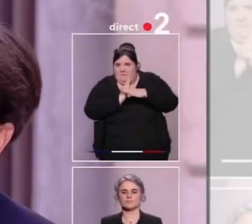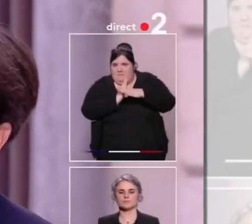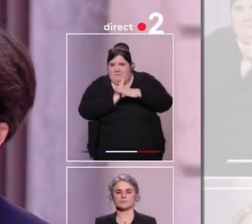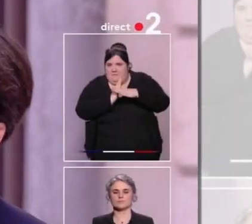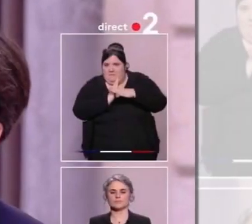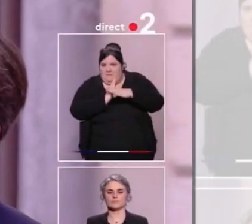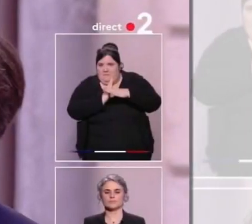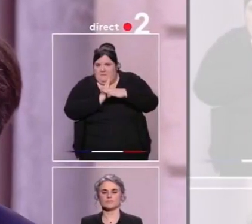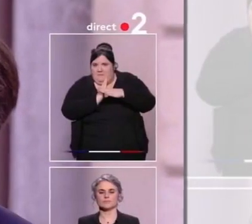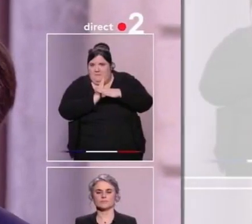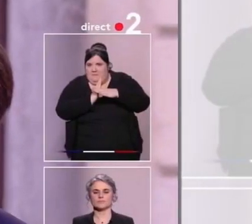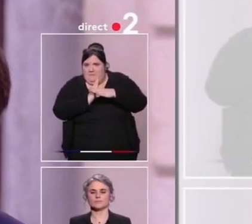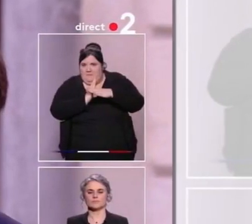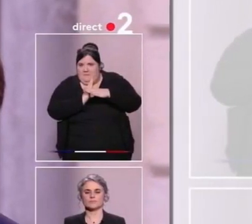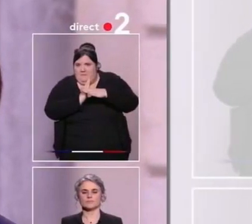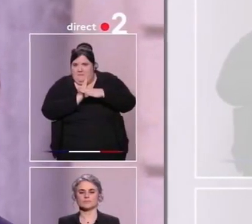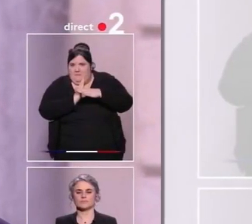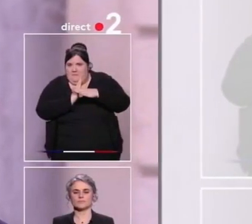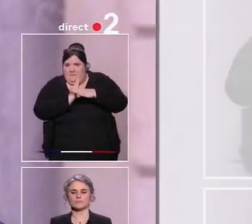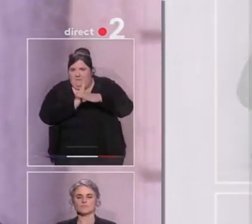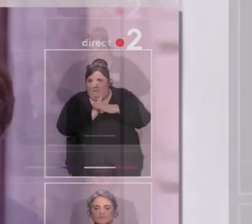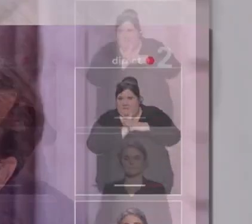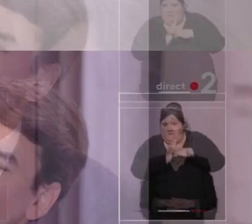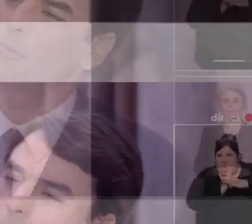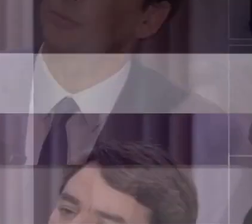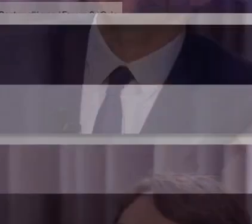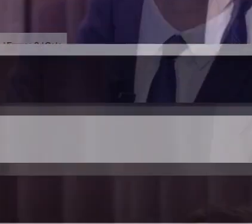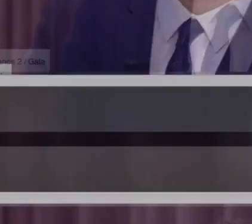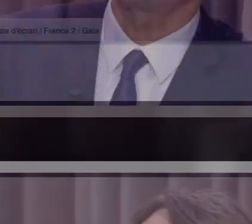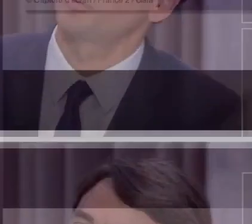Ils sont deux, s'agace un autre téléspectateur.